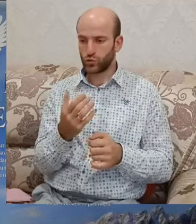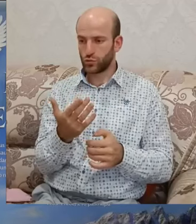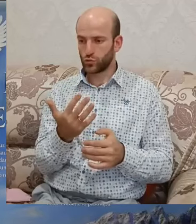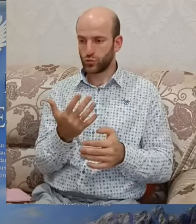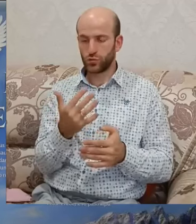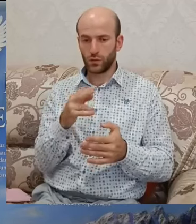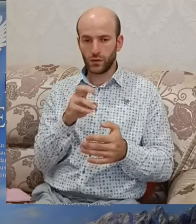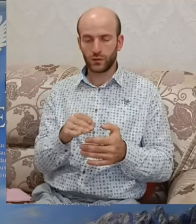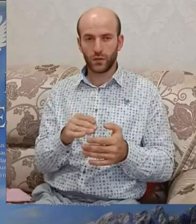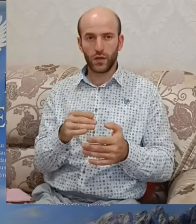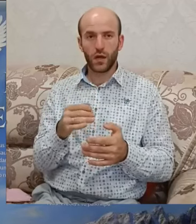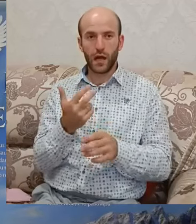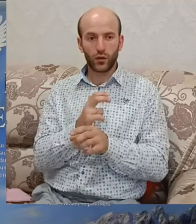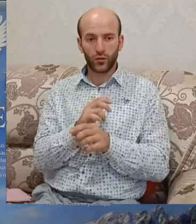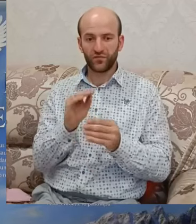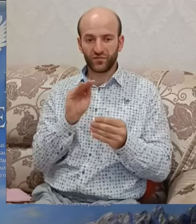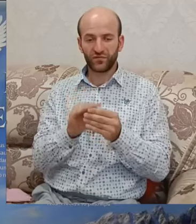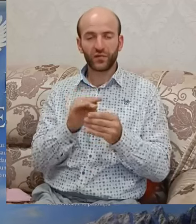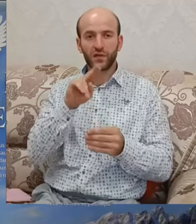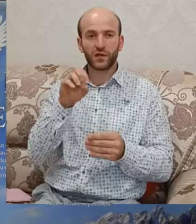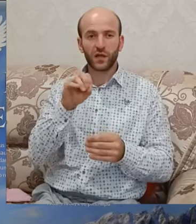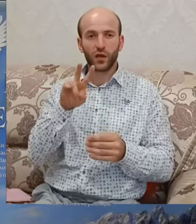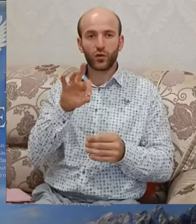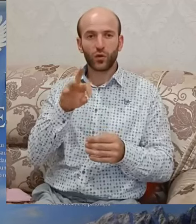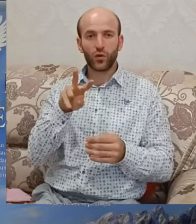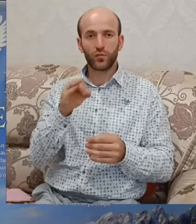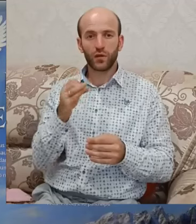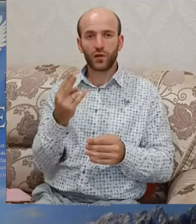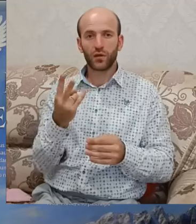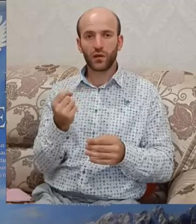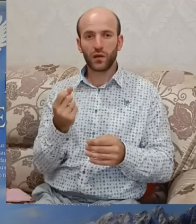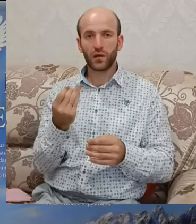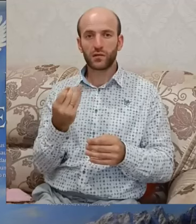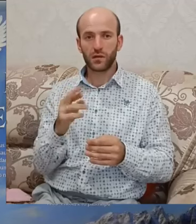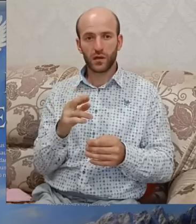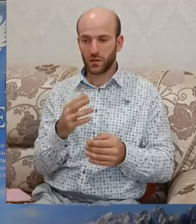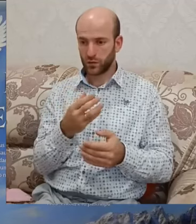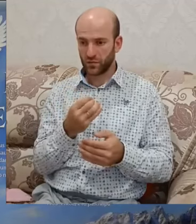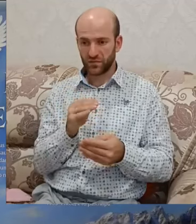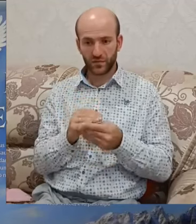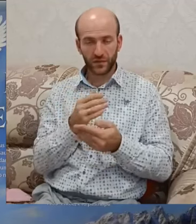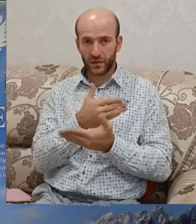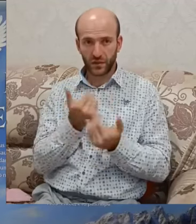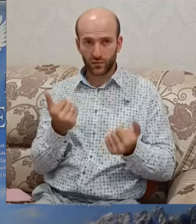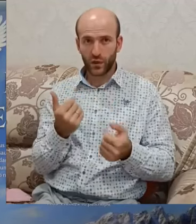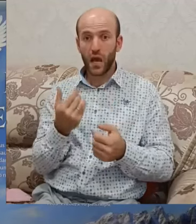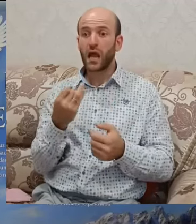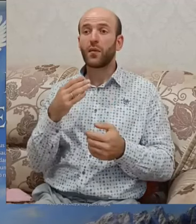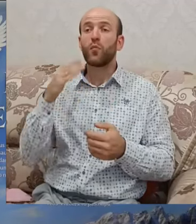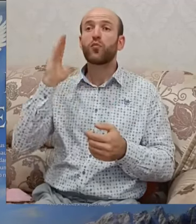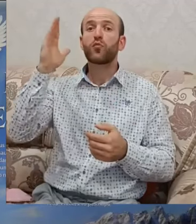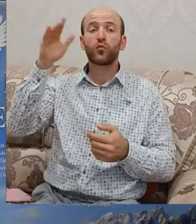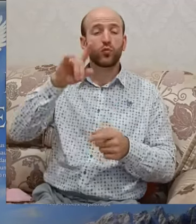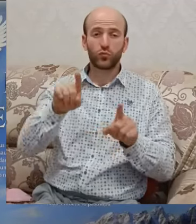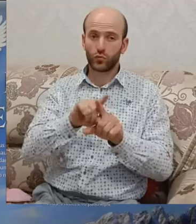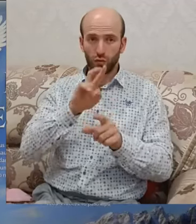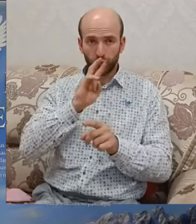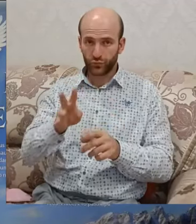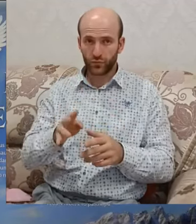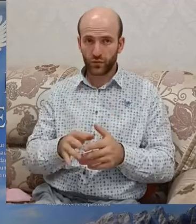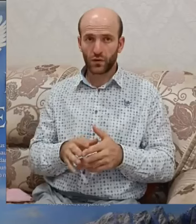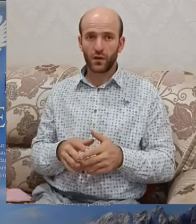и не выйдет. Pranašas pasakė, kad per 20 metų neišėjo jokios denominacijos. Пророк сказал, что за 20 лет не вышло никакой деноминации. Bet mes